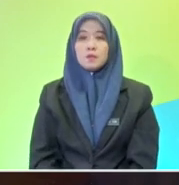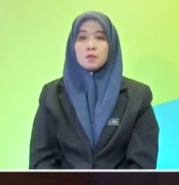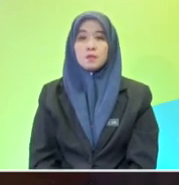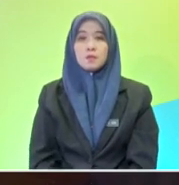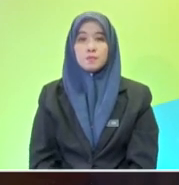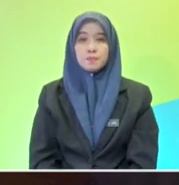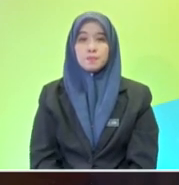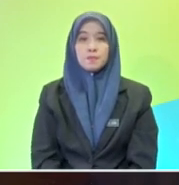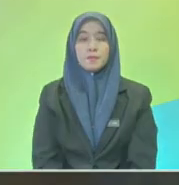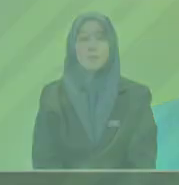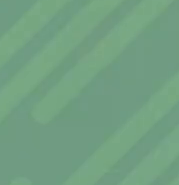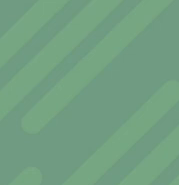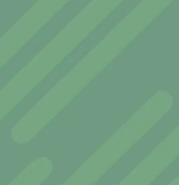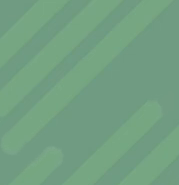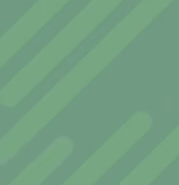selepas